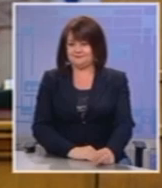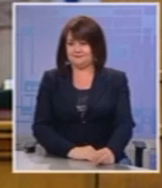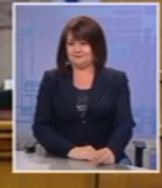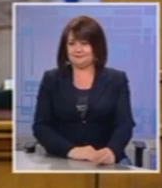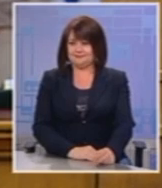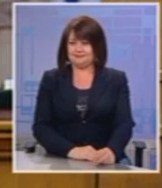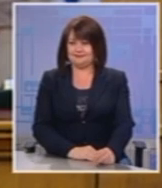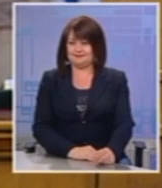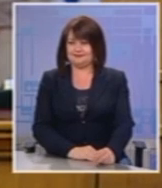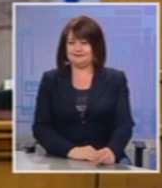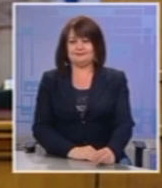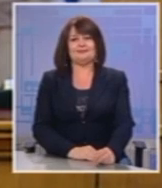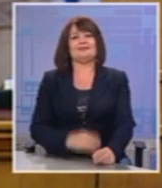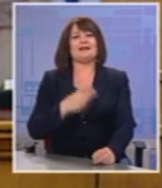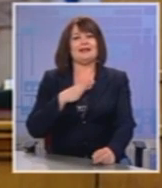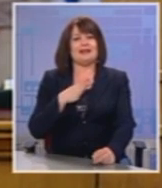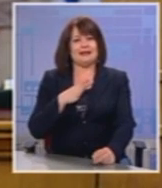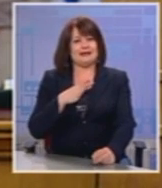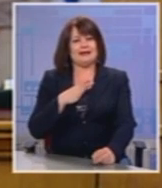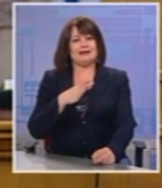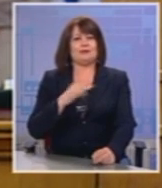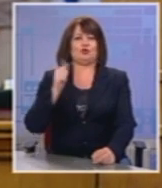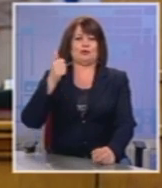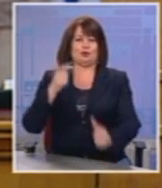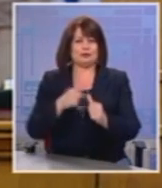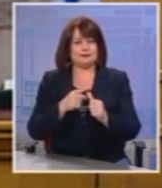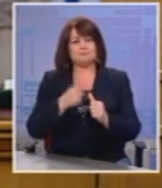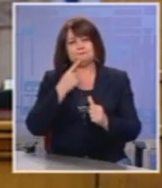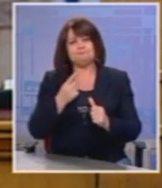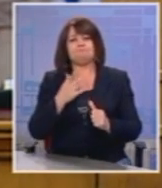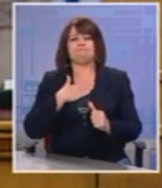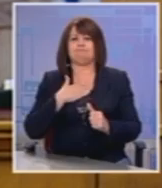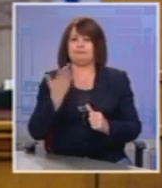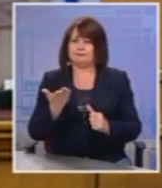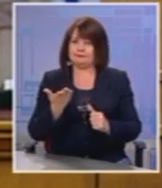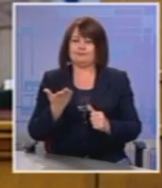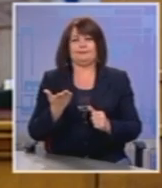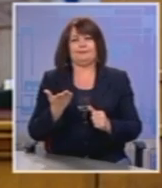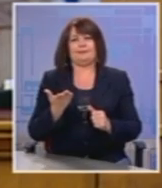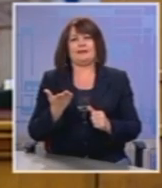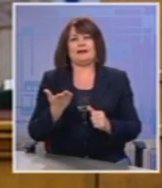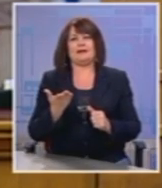καλώς θα ήθελα πρώτα απ όλα να ευχαριστήσω την ελληνική